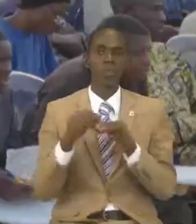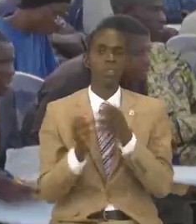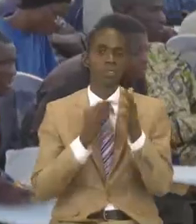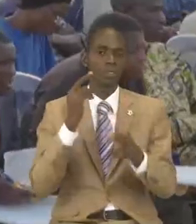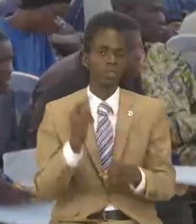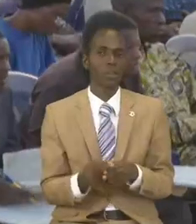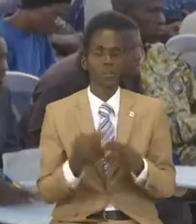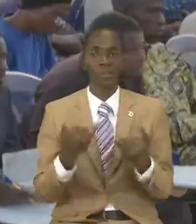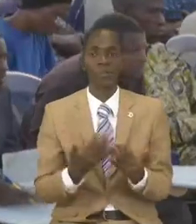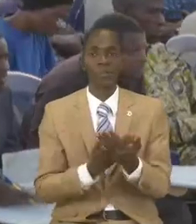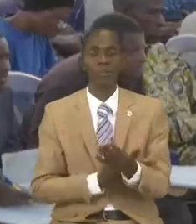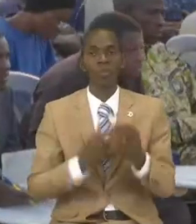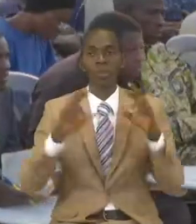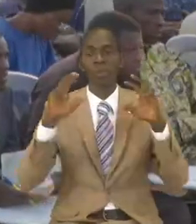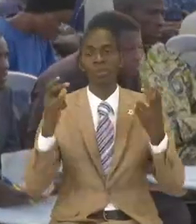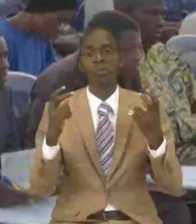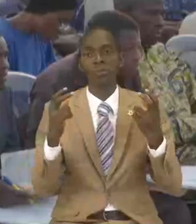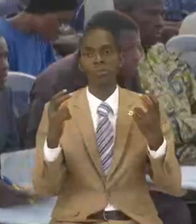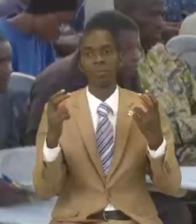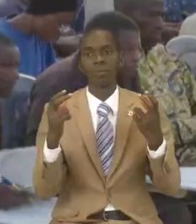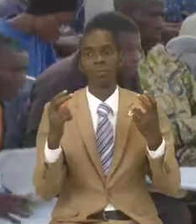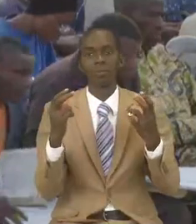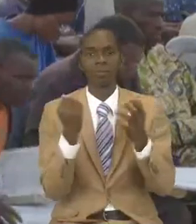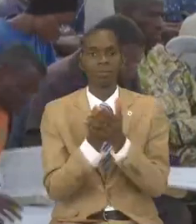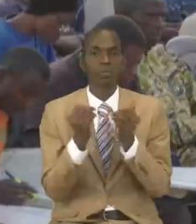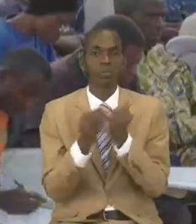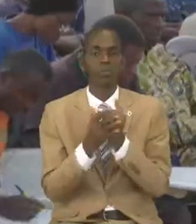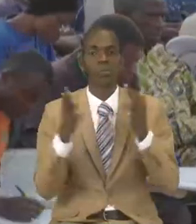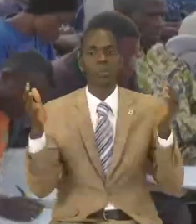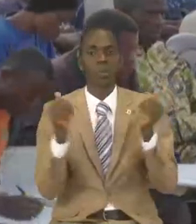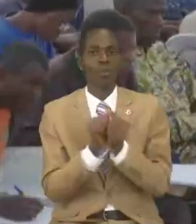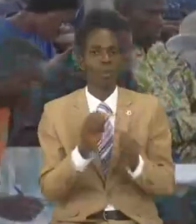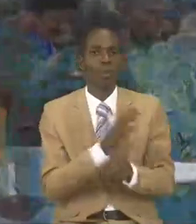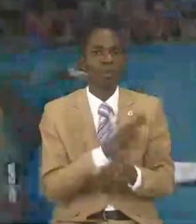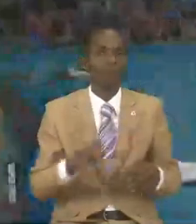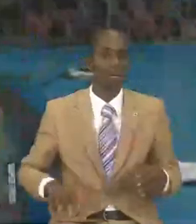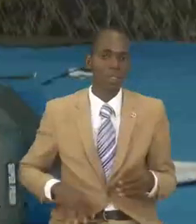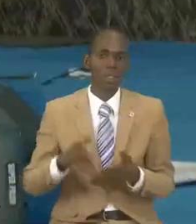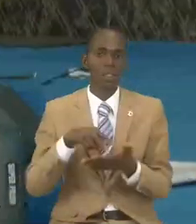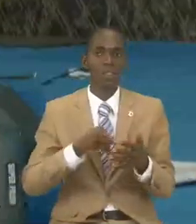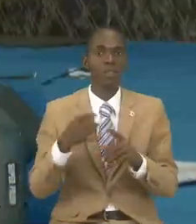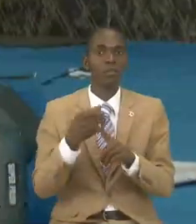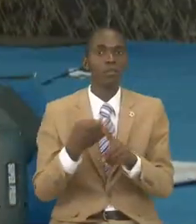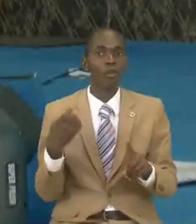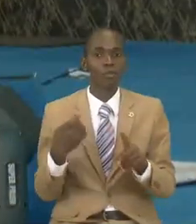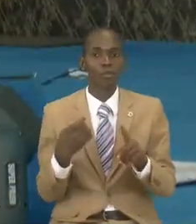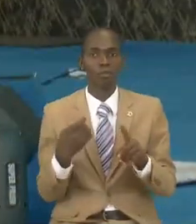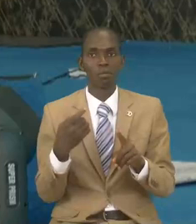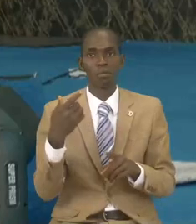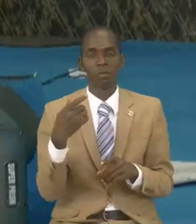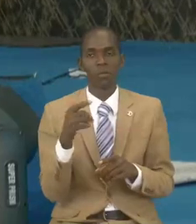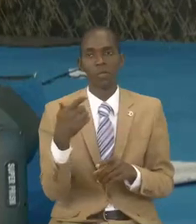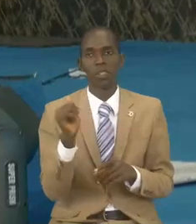Jésus. Ce matin, nous parlons de crucifiés avec Christ. Et nous lisons en Galates